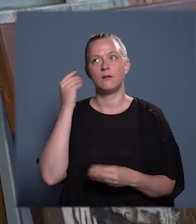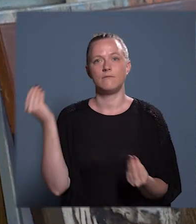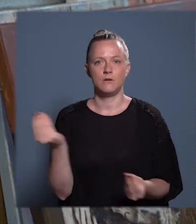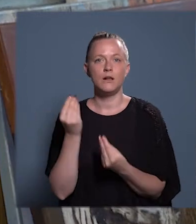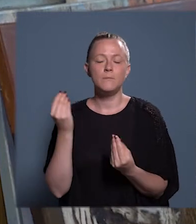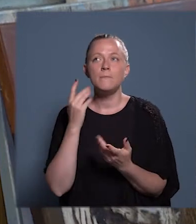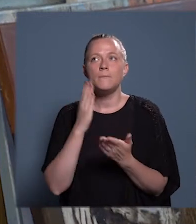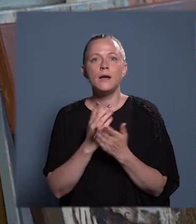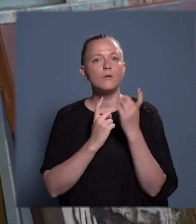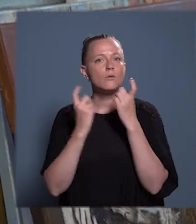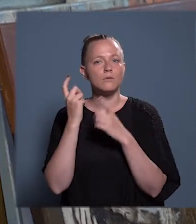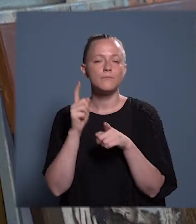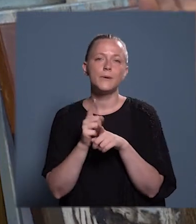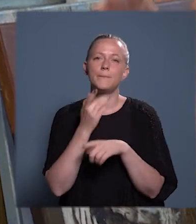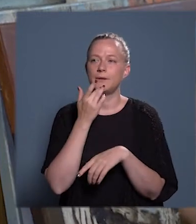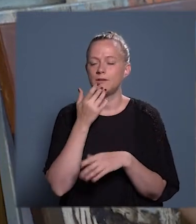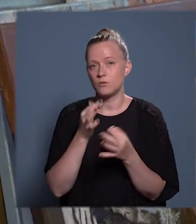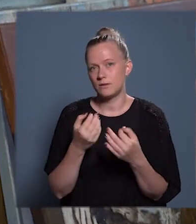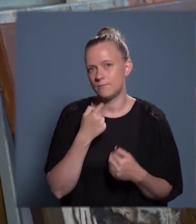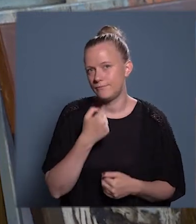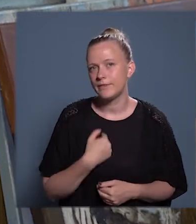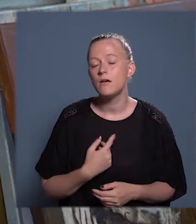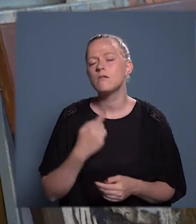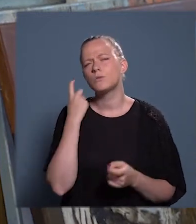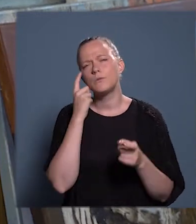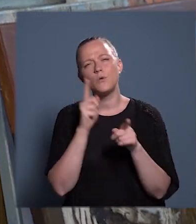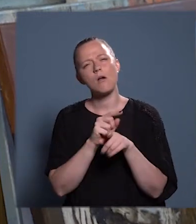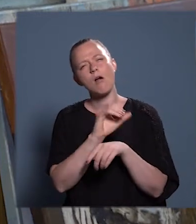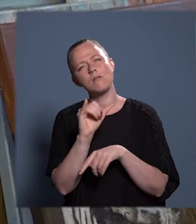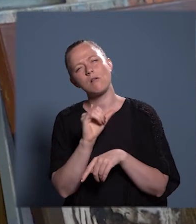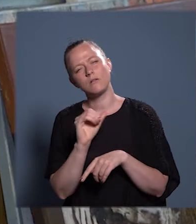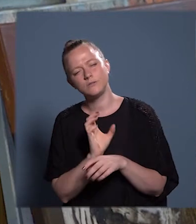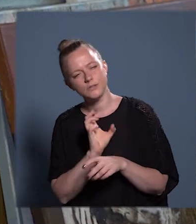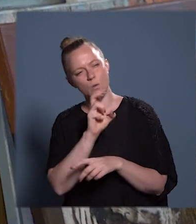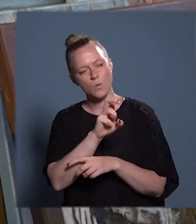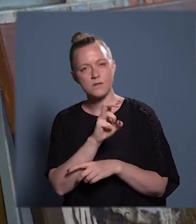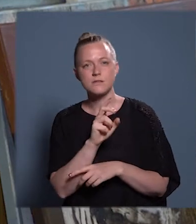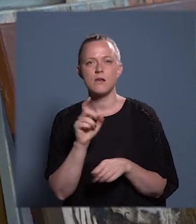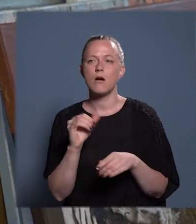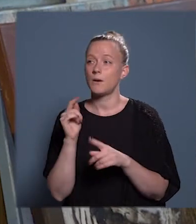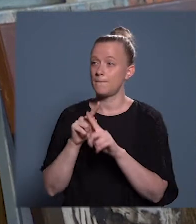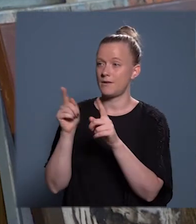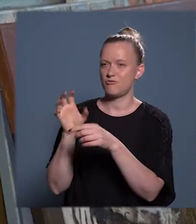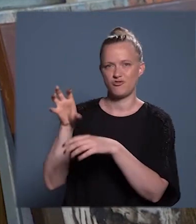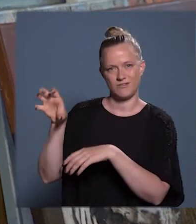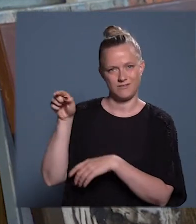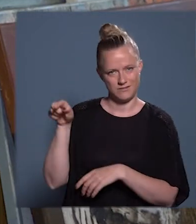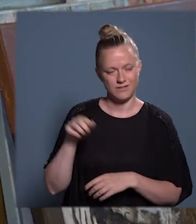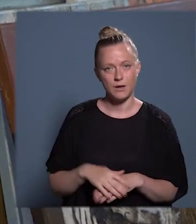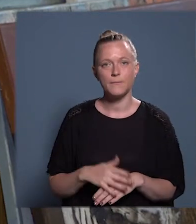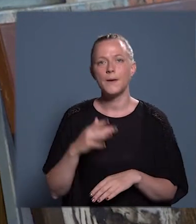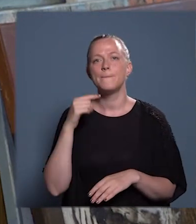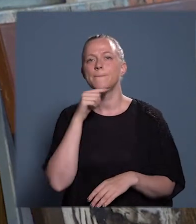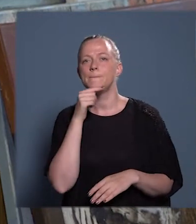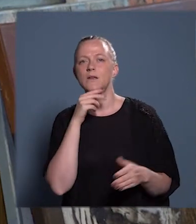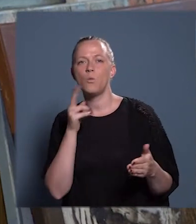gondoltam, megmondom őszintén, gondoltam aranyra is, mert az arany, ahogy azon a képen is, ha a pirosra